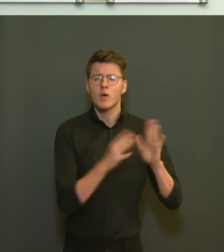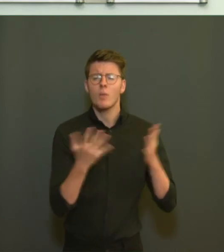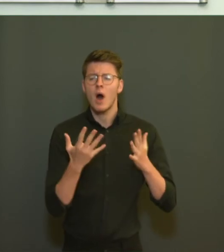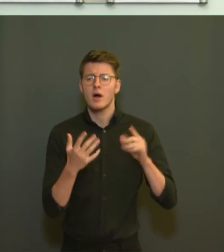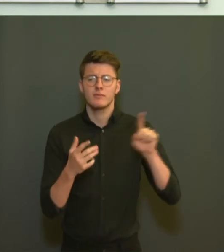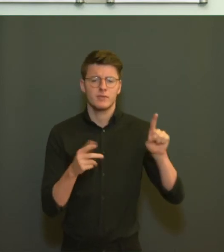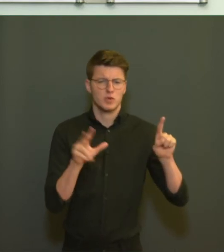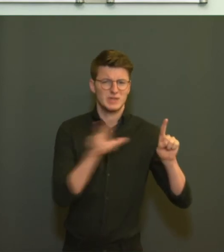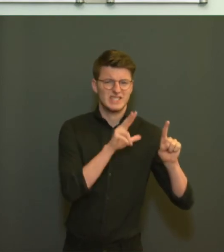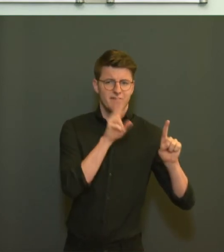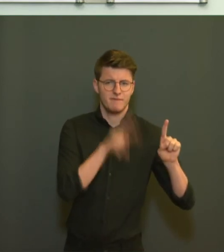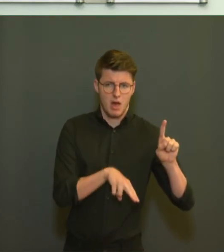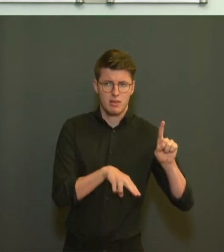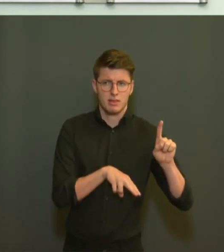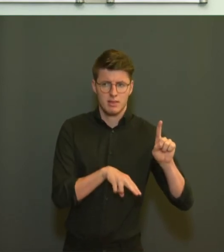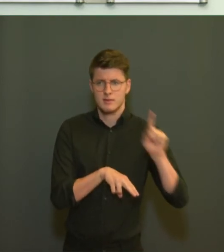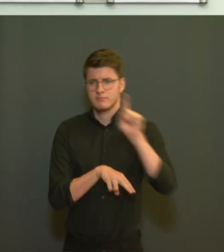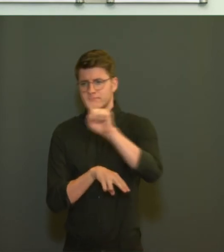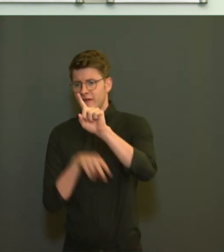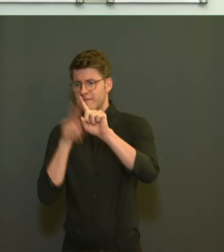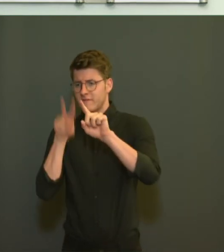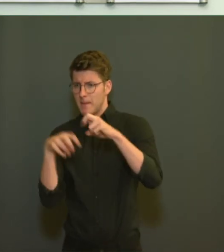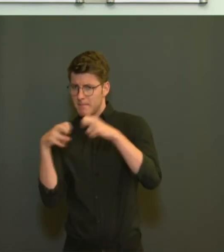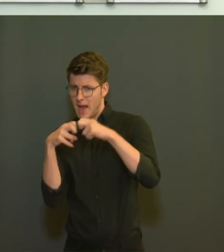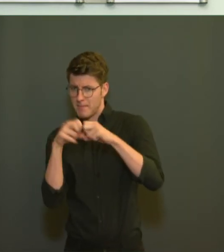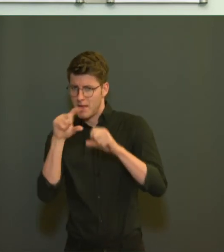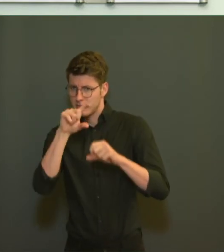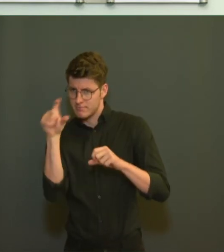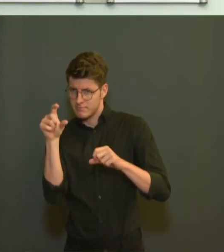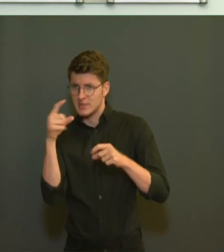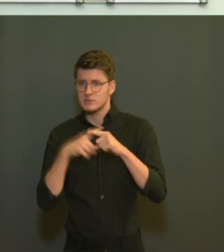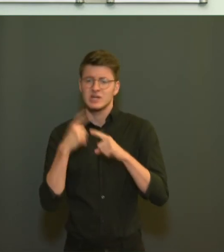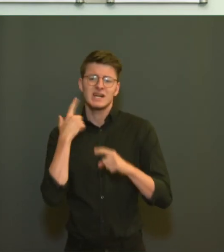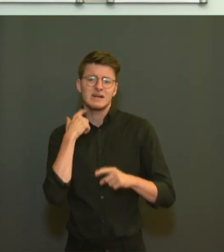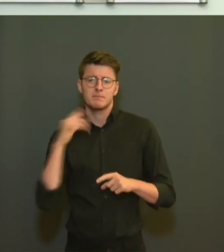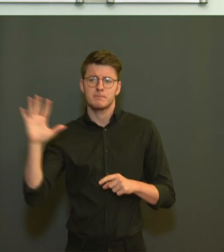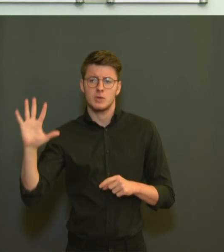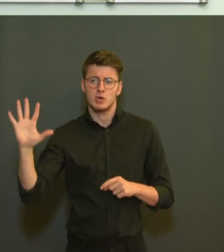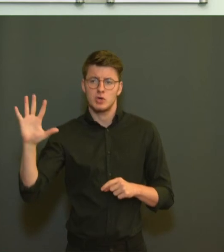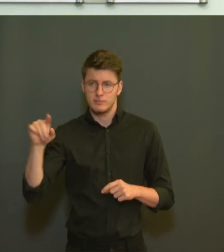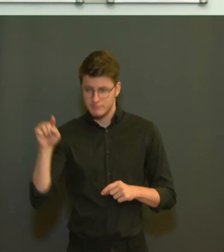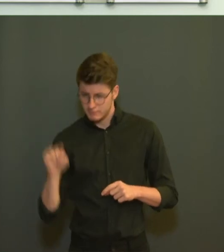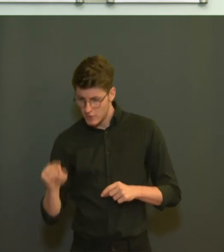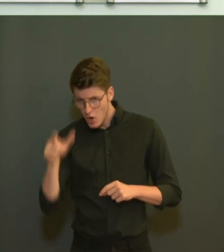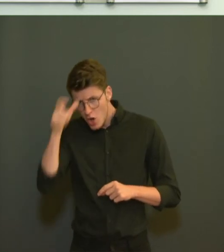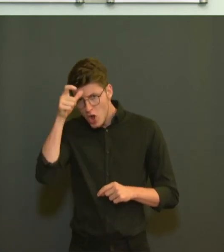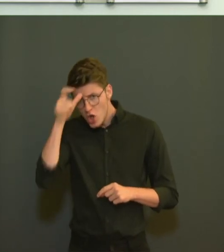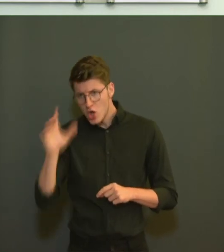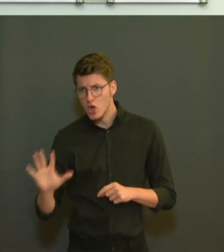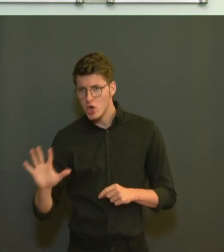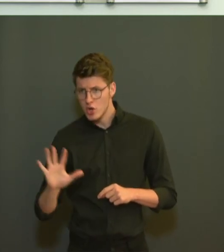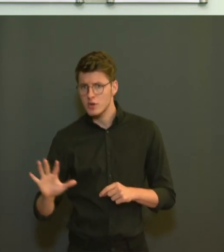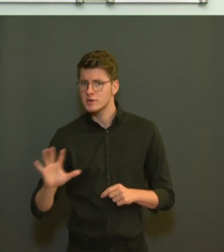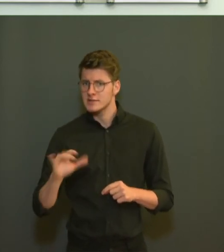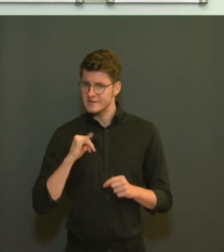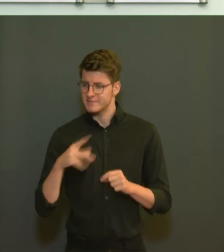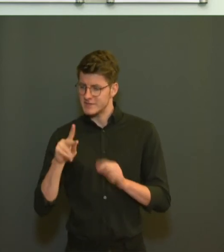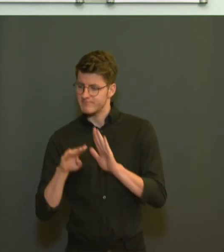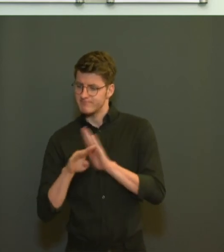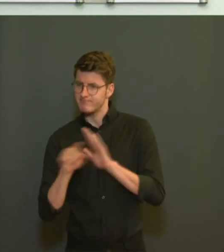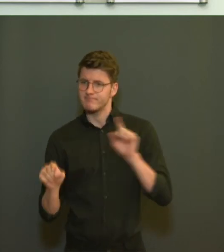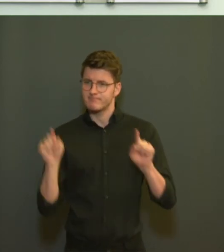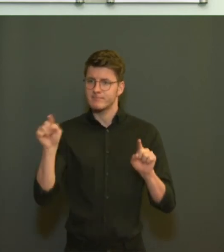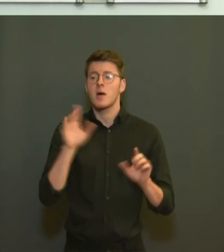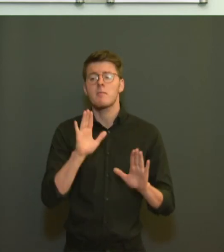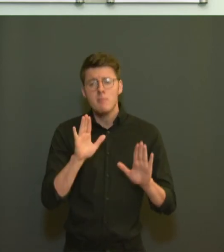West-Vlaanderen, Vlaams-Brabant, Limburg en Luik. Maar in absolute aantallen blijft het aantal